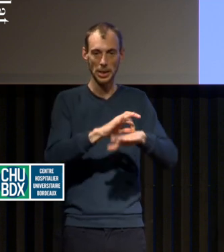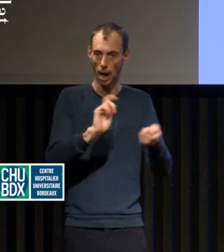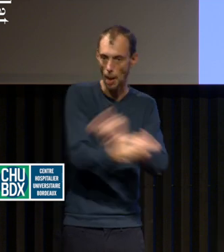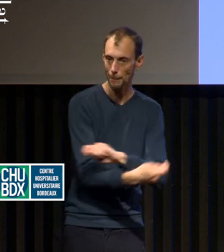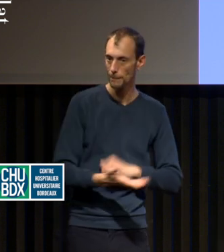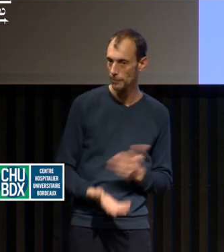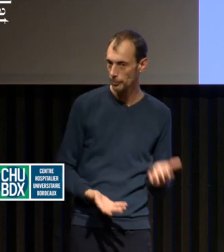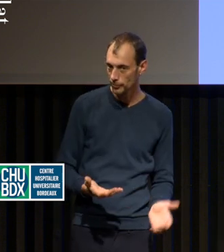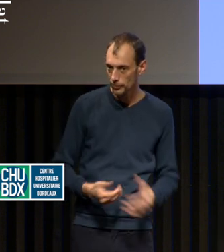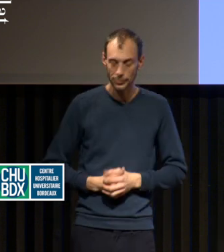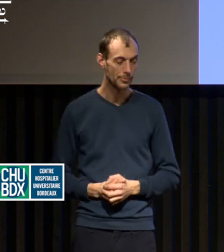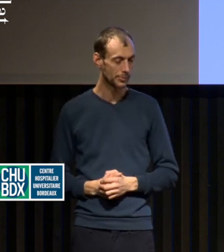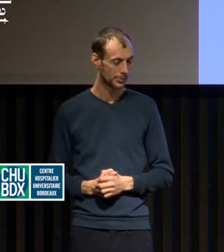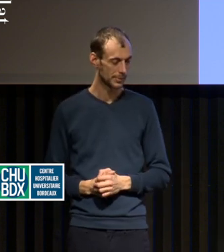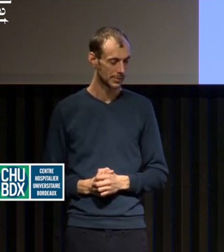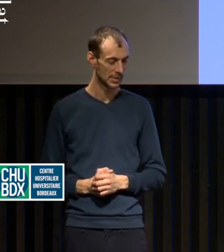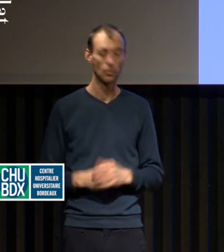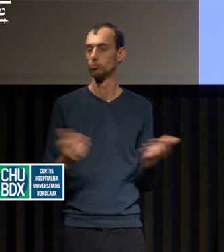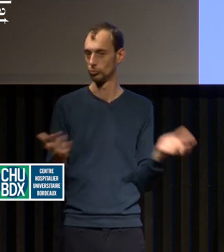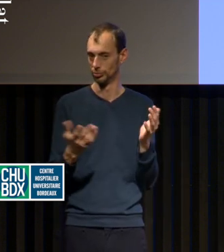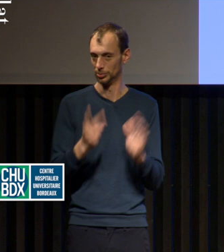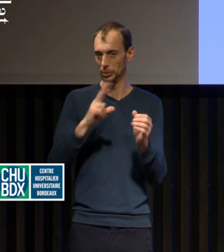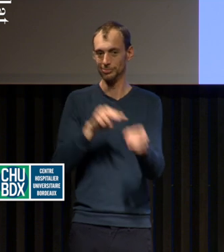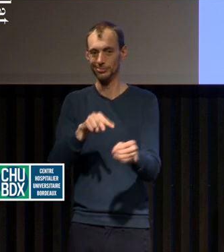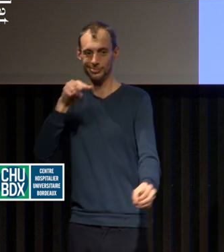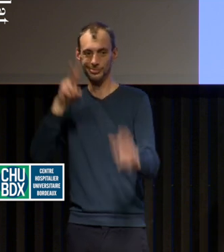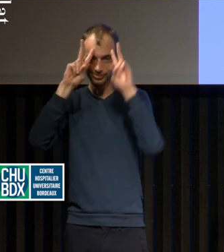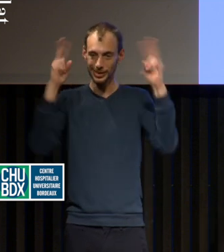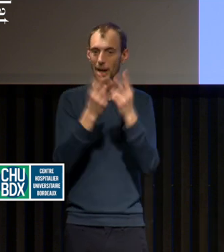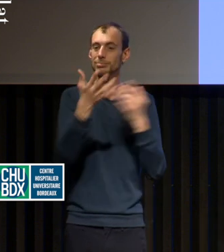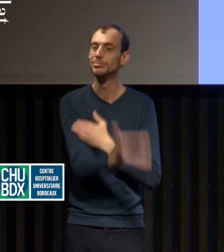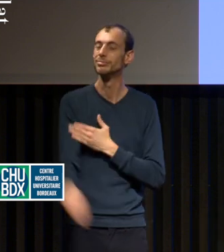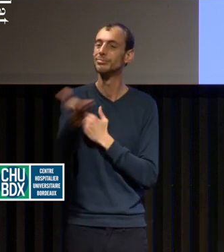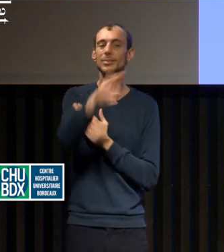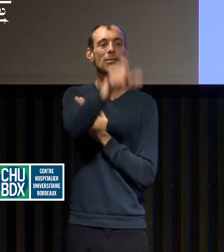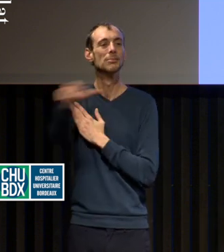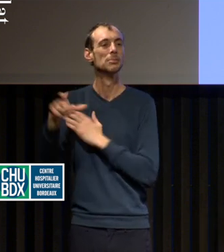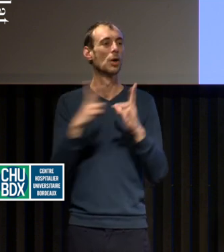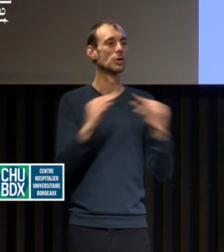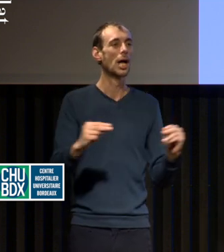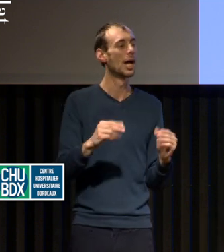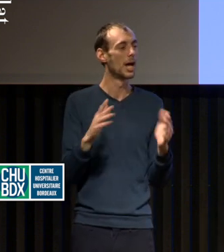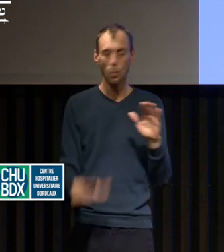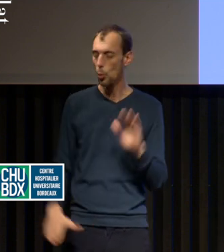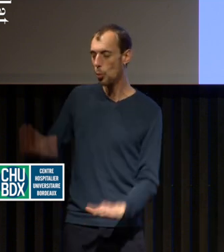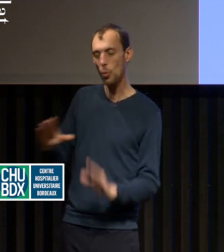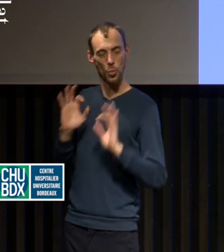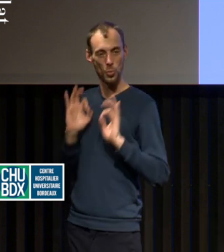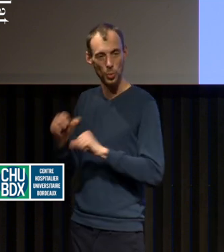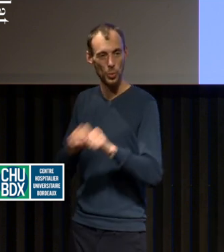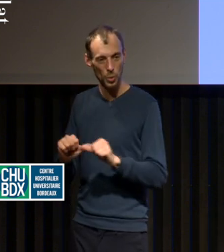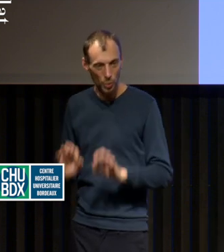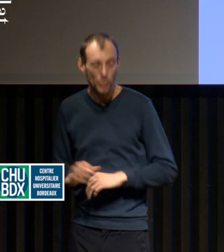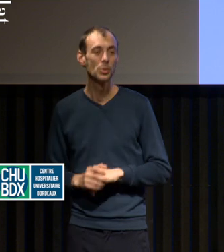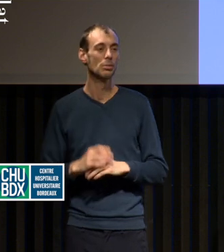Alors, on en arrive au concept général. Vous êtes un sujet sain qui grandit dans des bonnes conditions, où votre microbiote est stimulé, où